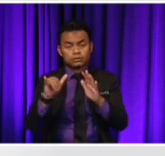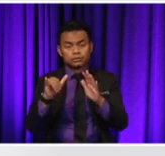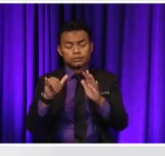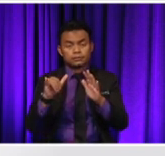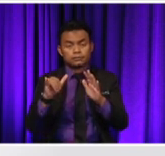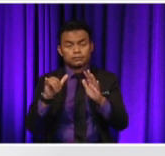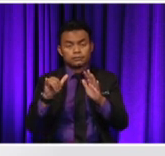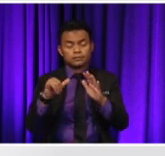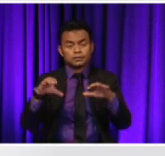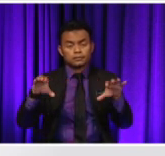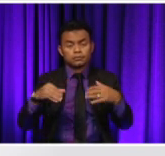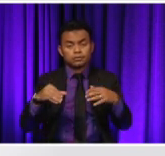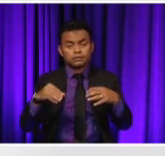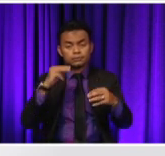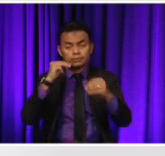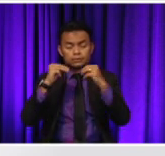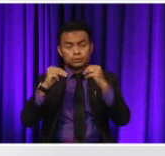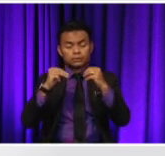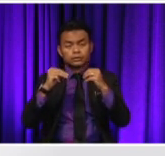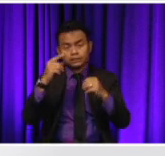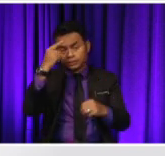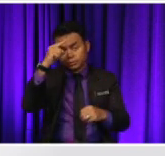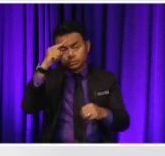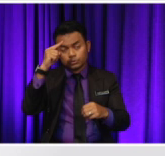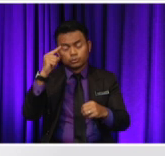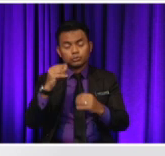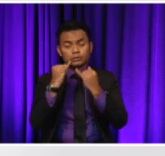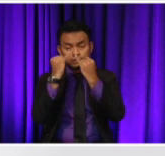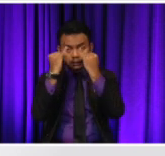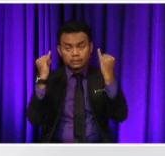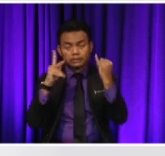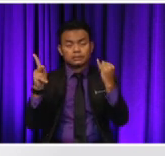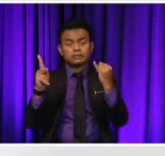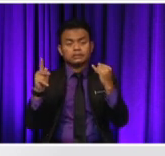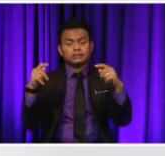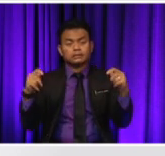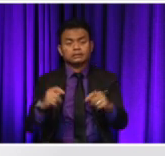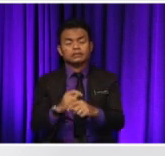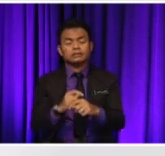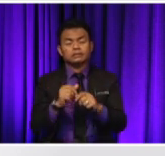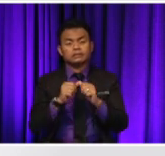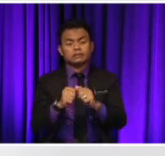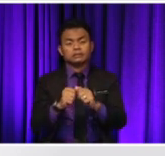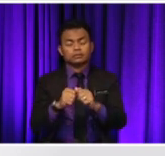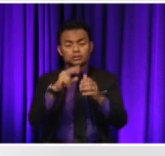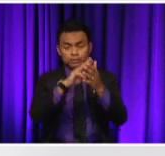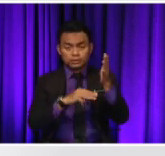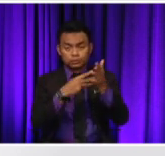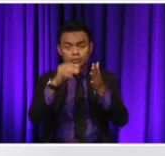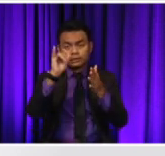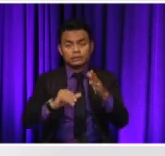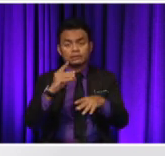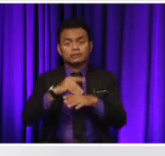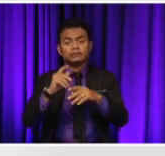mengadakan musyarat terlebih dahulu untuk menjelaskan tindakan yang perlu dilakukan dengan mengikut jadwal dan akan ditetapkan